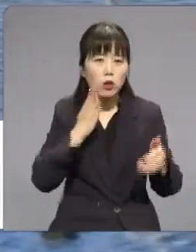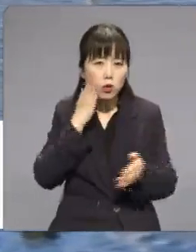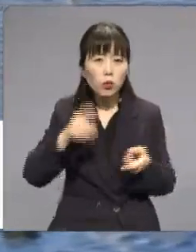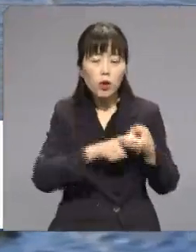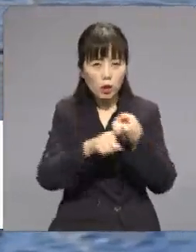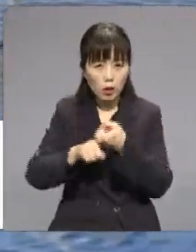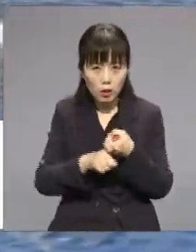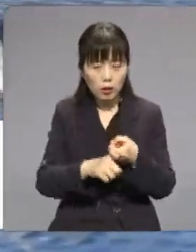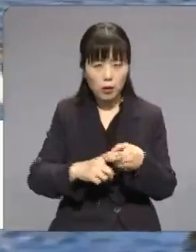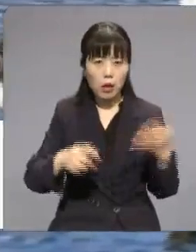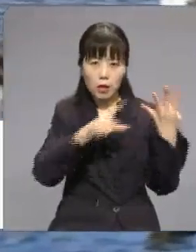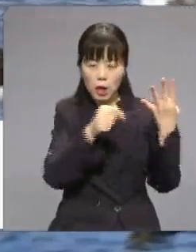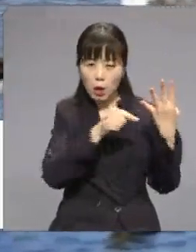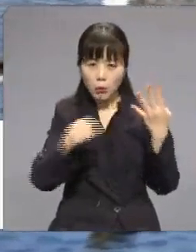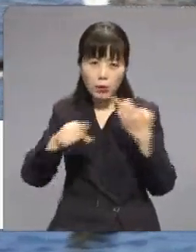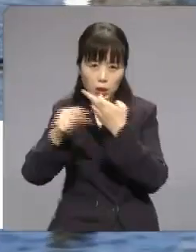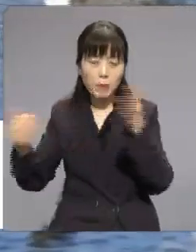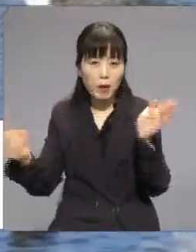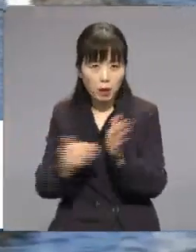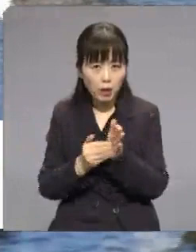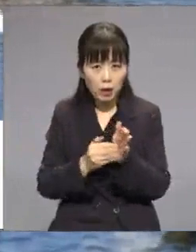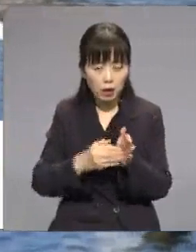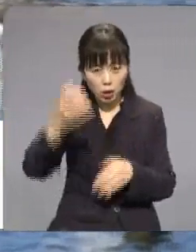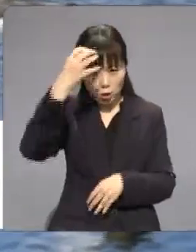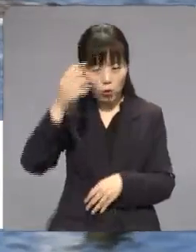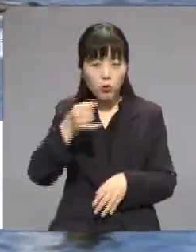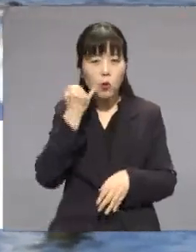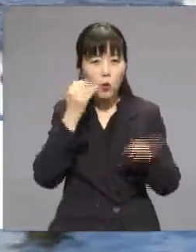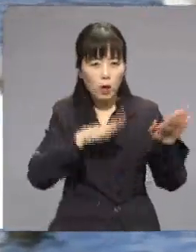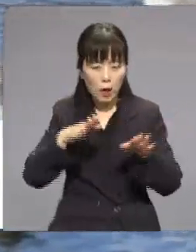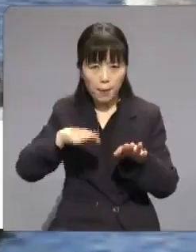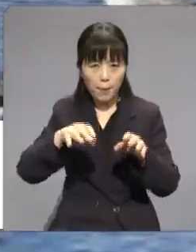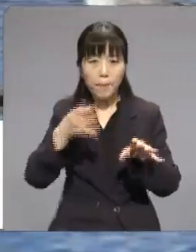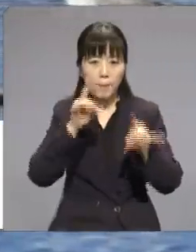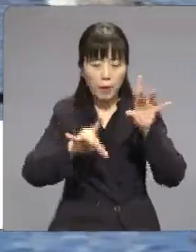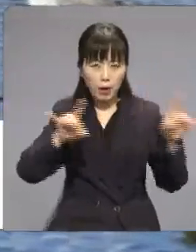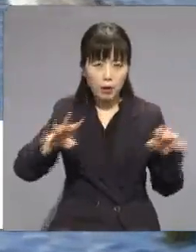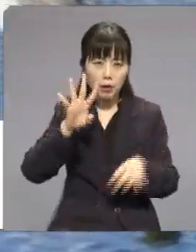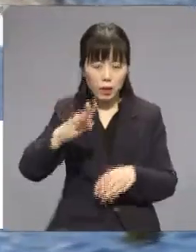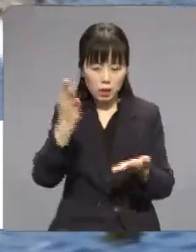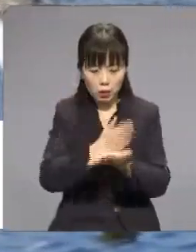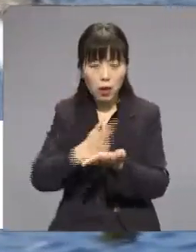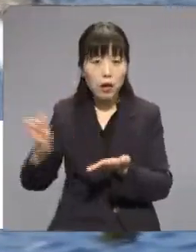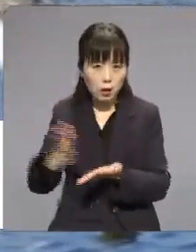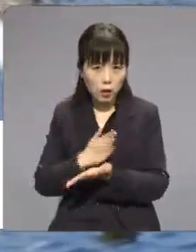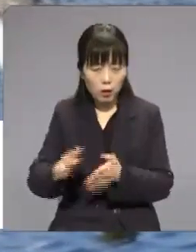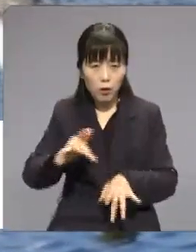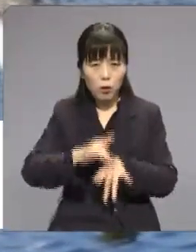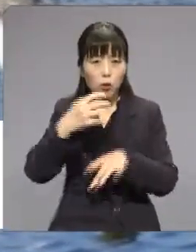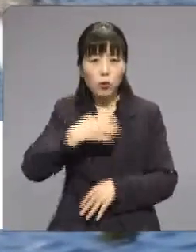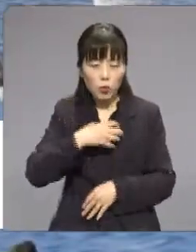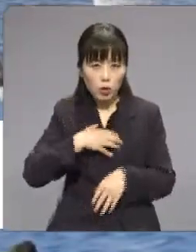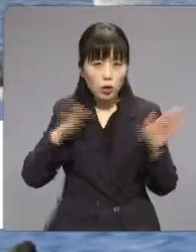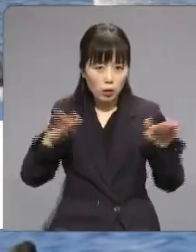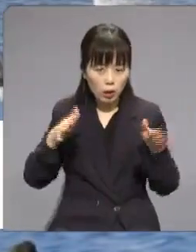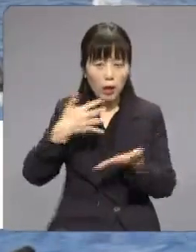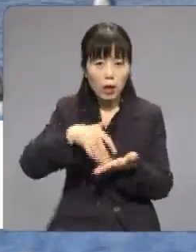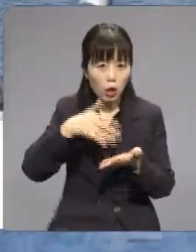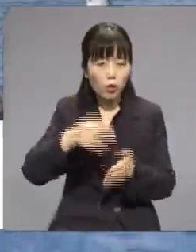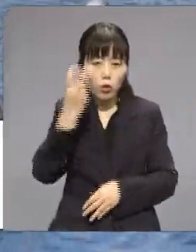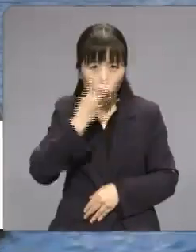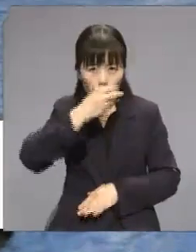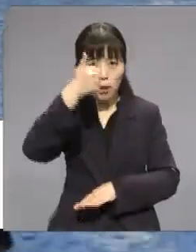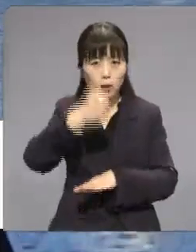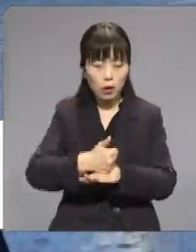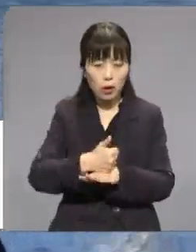연합은 지난해 4월부터 12월까지 영종 갯벌을네 개 지역으로 나눠 주요 멸종 위기 조류 일곱 종의 개체수로 조사한